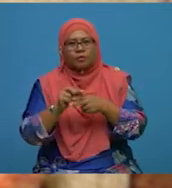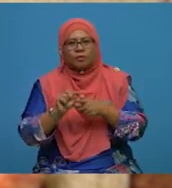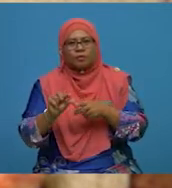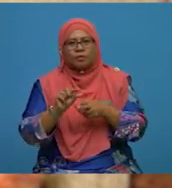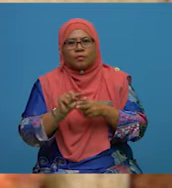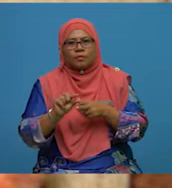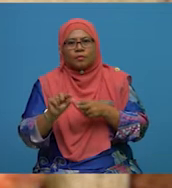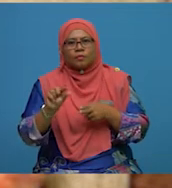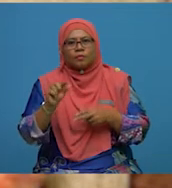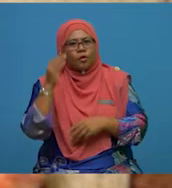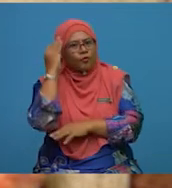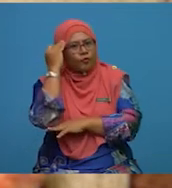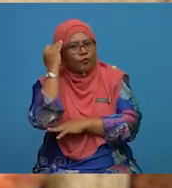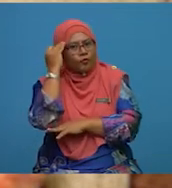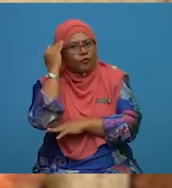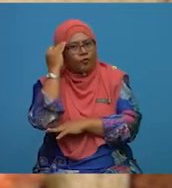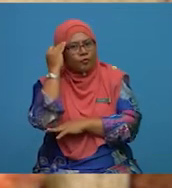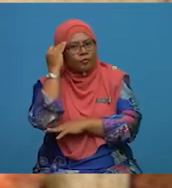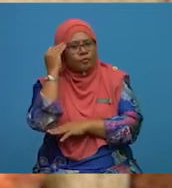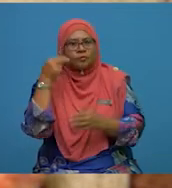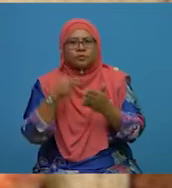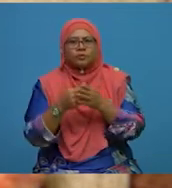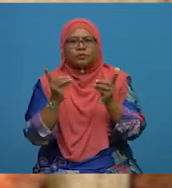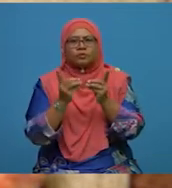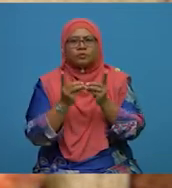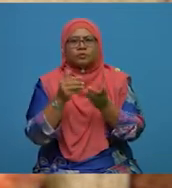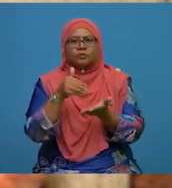pedang. Fikir-fikirkan.